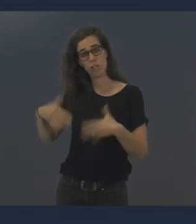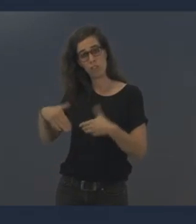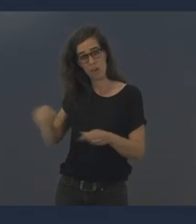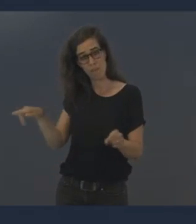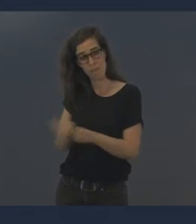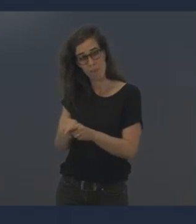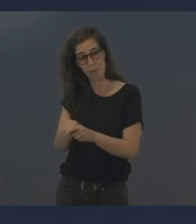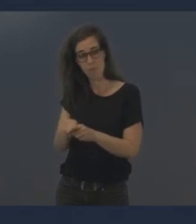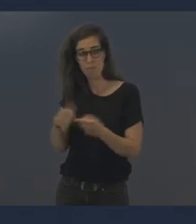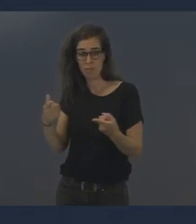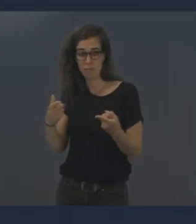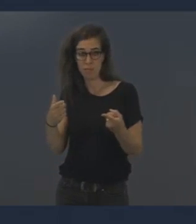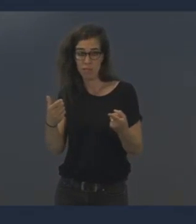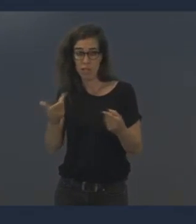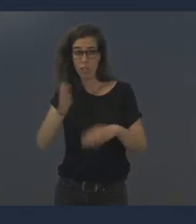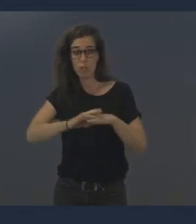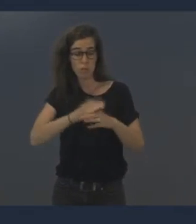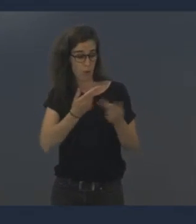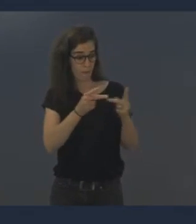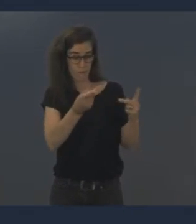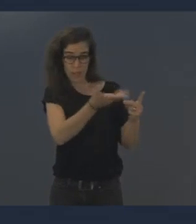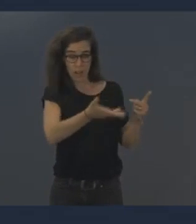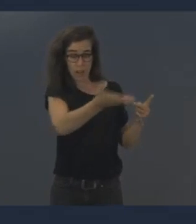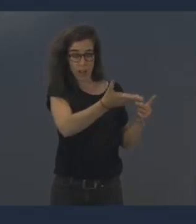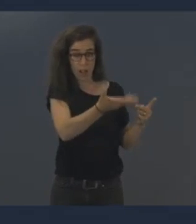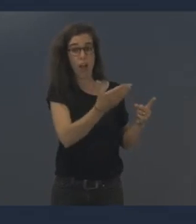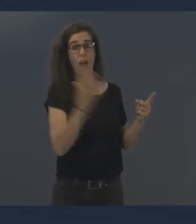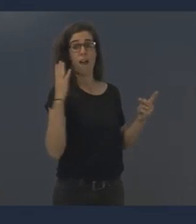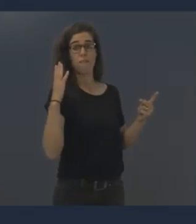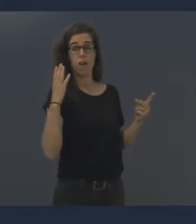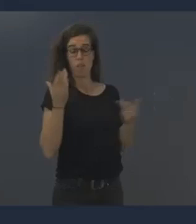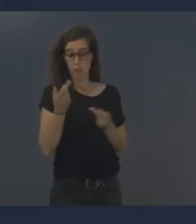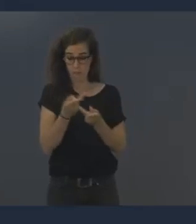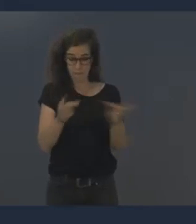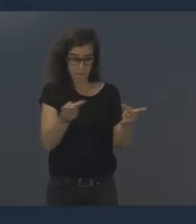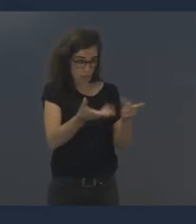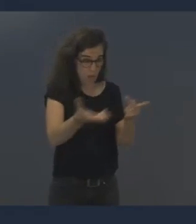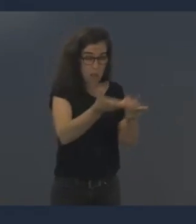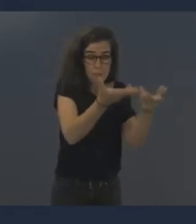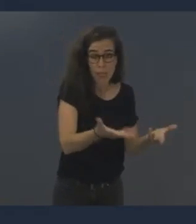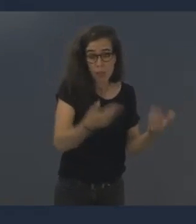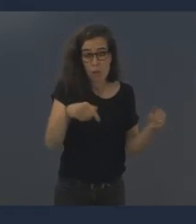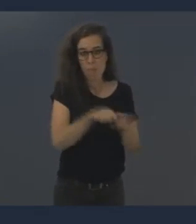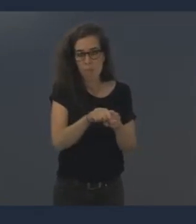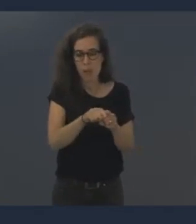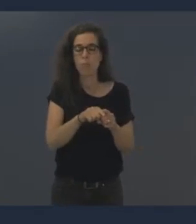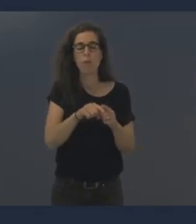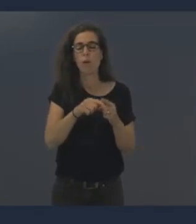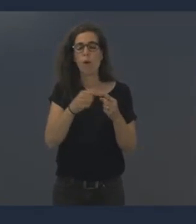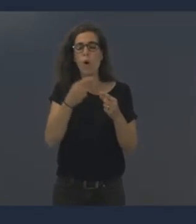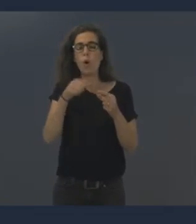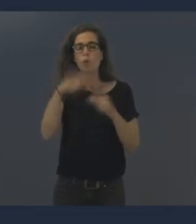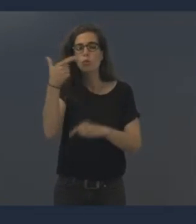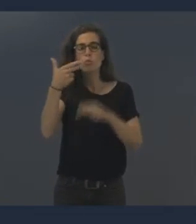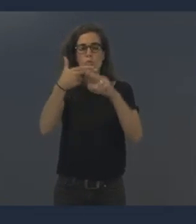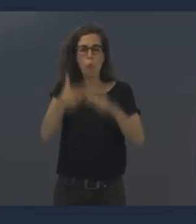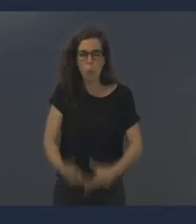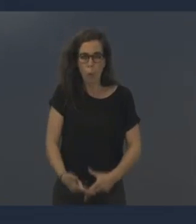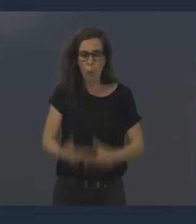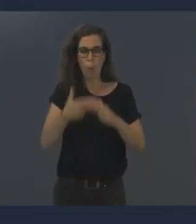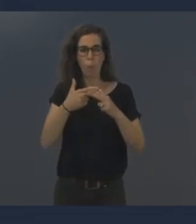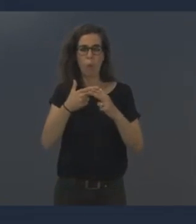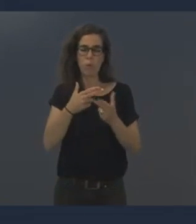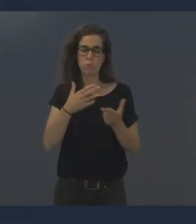villes visées par la délibération de ce jour. Je les cite, il y en a 12, Ambérieu, Moulins, Annonay, Aubenas, Privas, Le